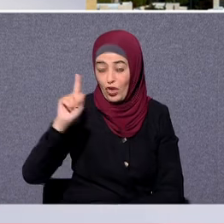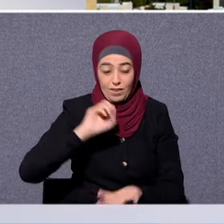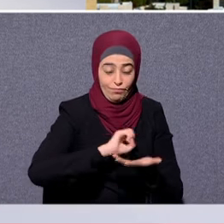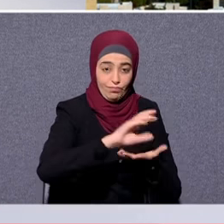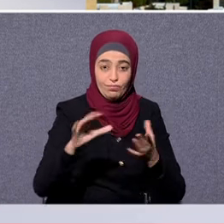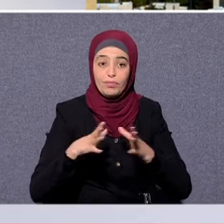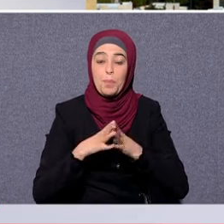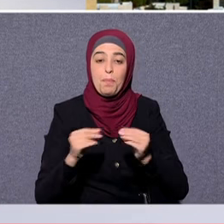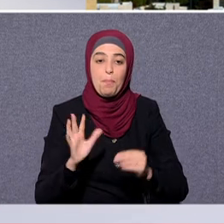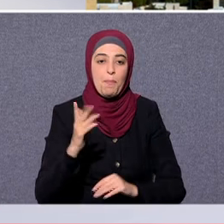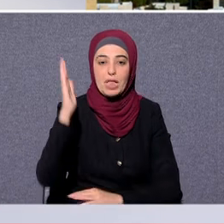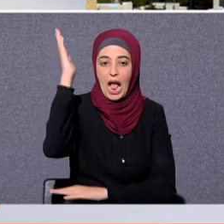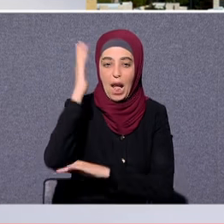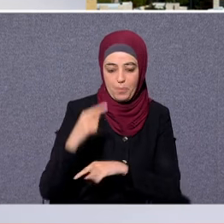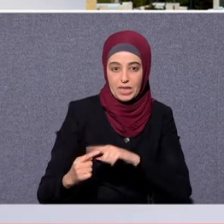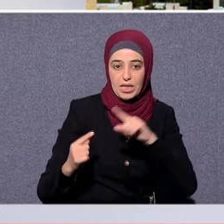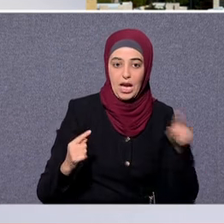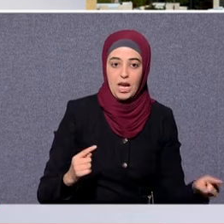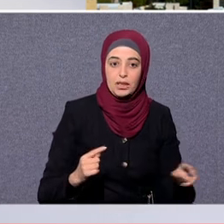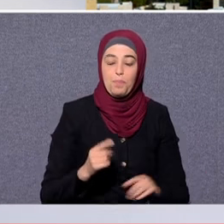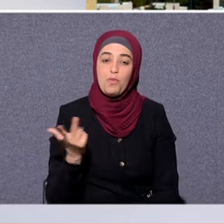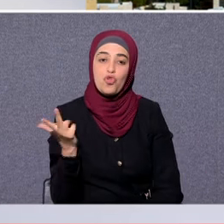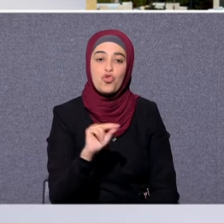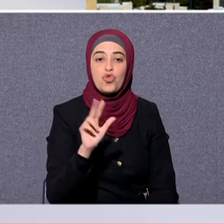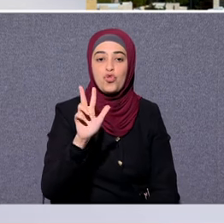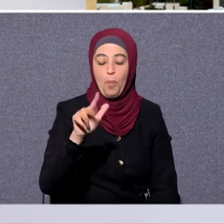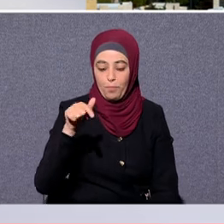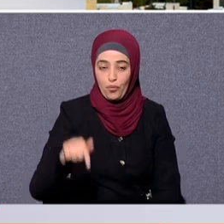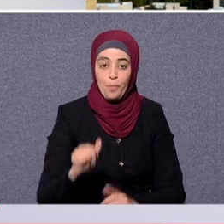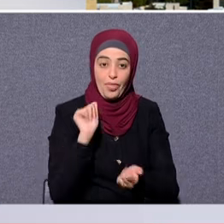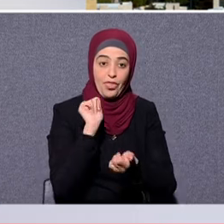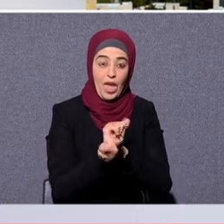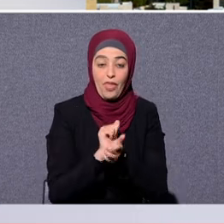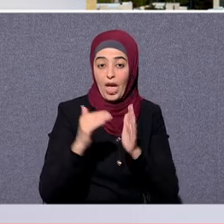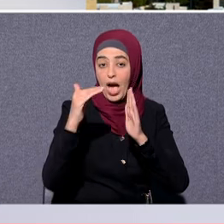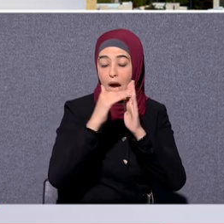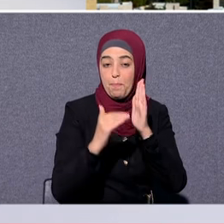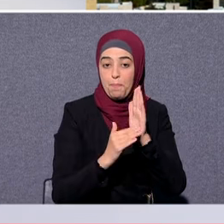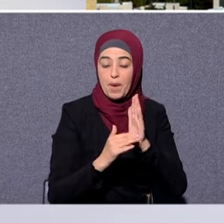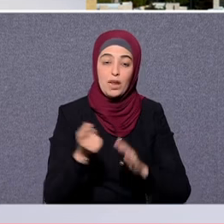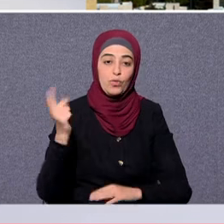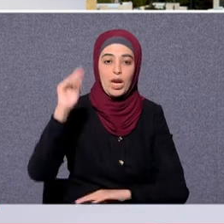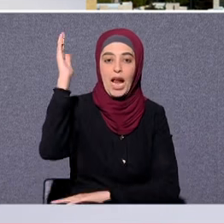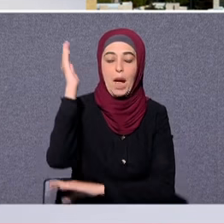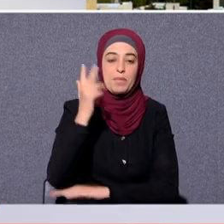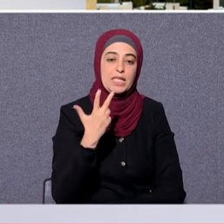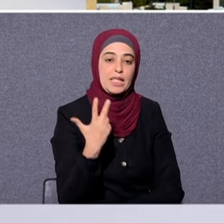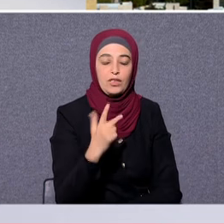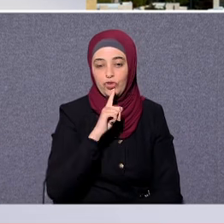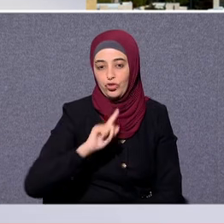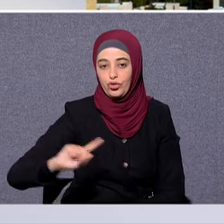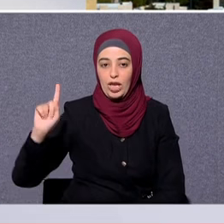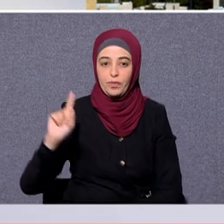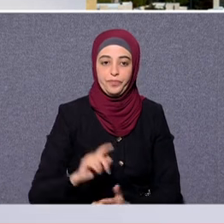التوزيع يوم الخميس القادم، يعني معنا 3 أيام. باشرنا اليوم بالتوزيع يوم الثلاثاء ويوم غد ويوم بعد غد إن شاء